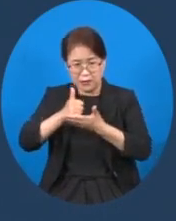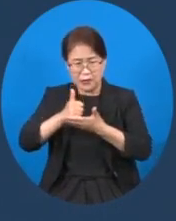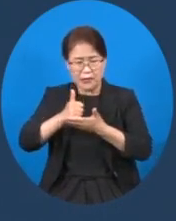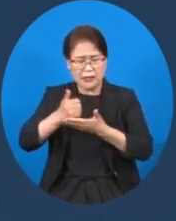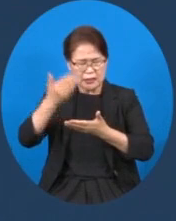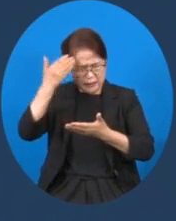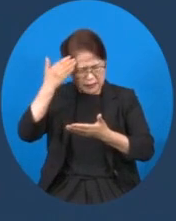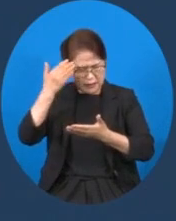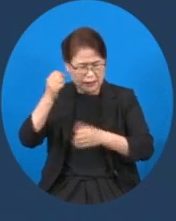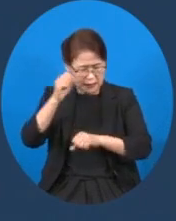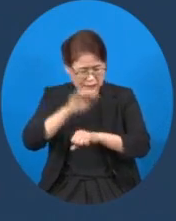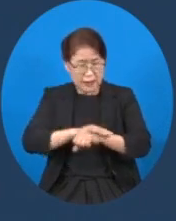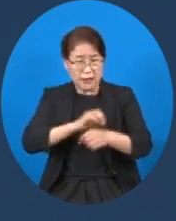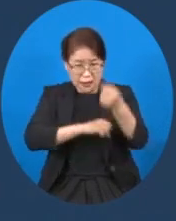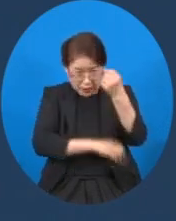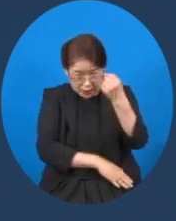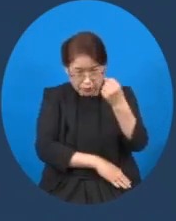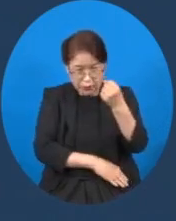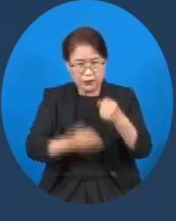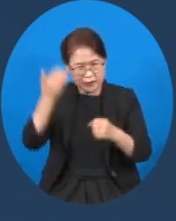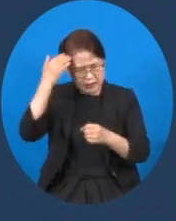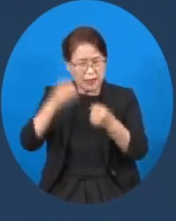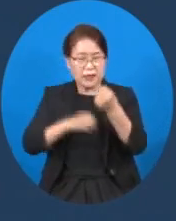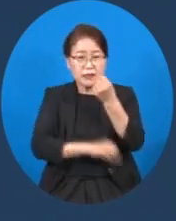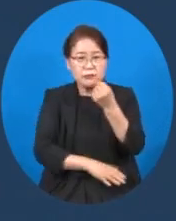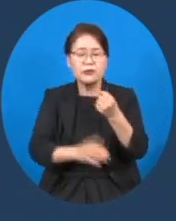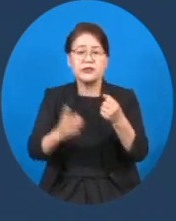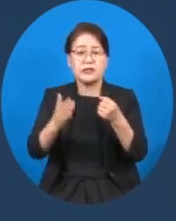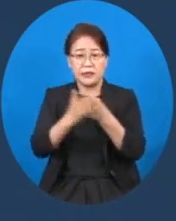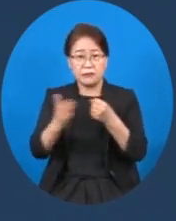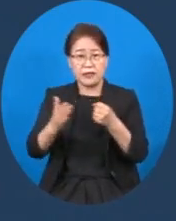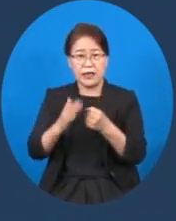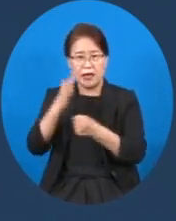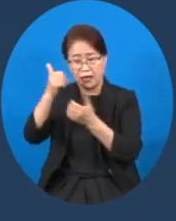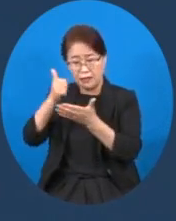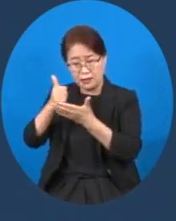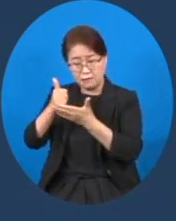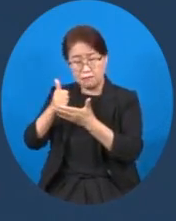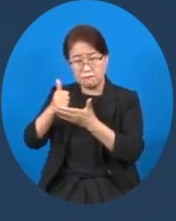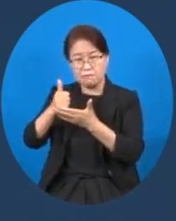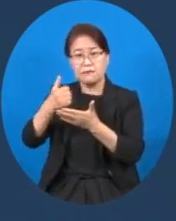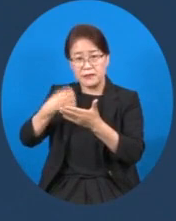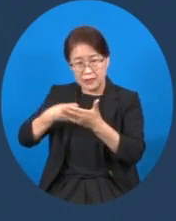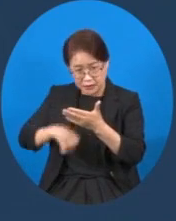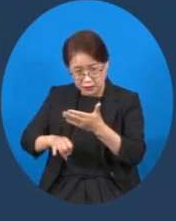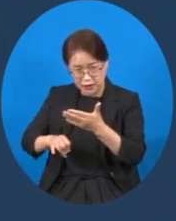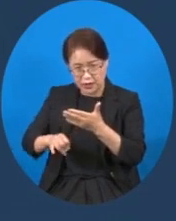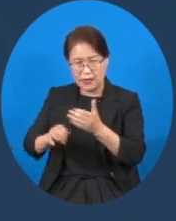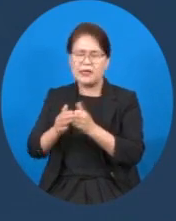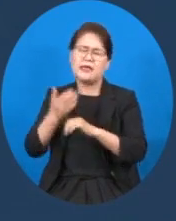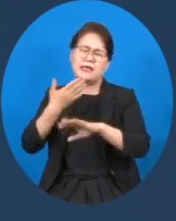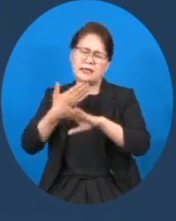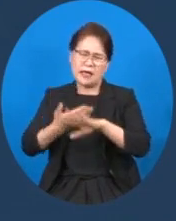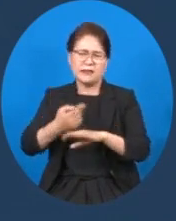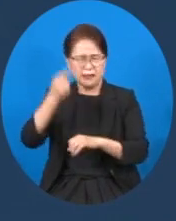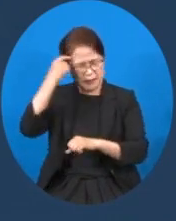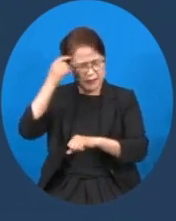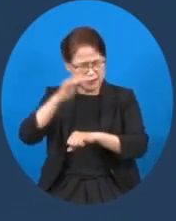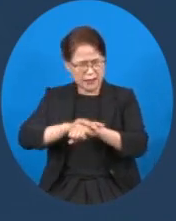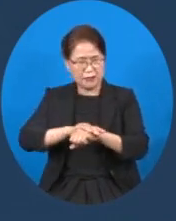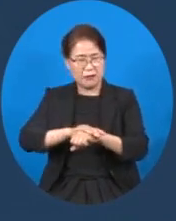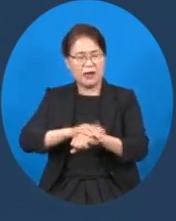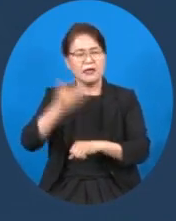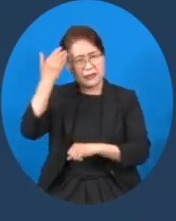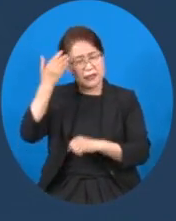내 자녀들이 여호와를 경외하는 삶을 살아가게 되면 하나님께서 여호와를 경외하는 자에게 남다른 지혜와 지식을 주신다는